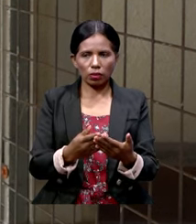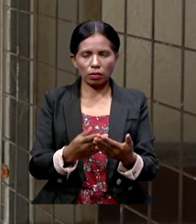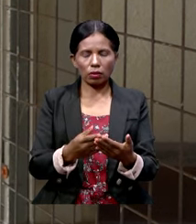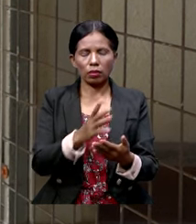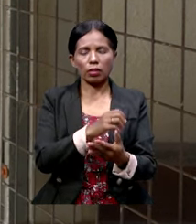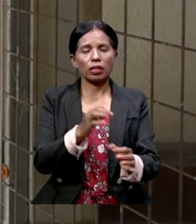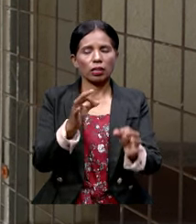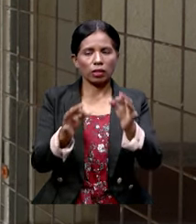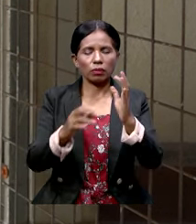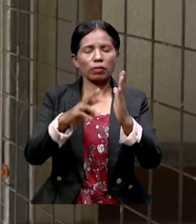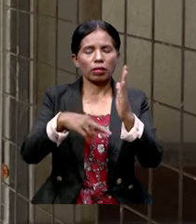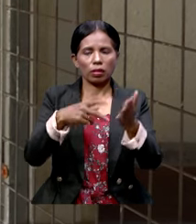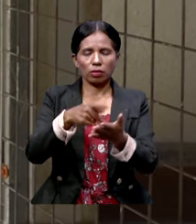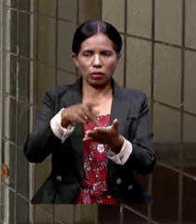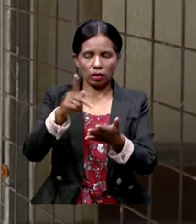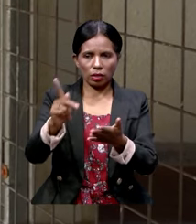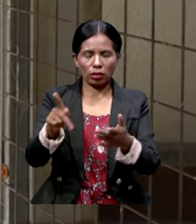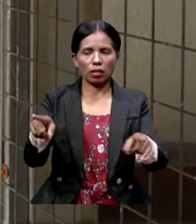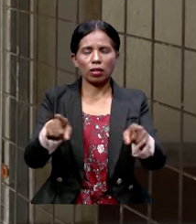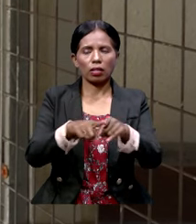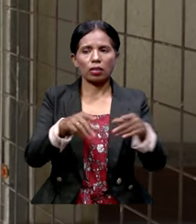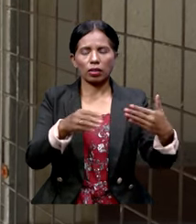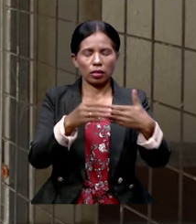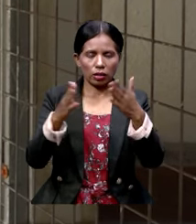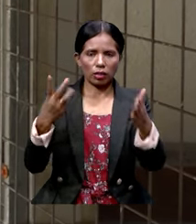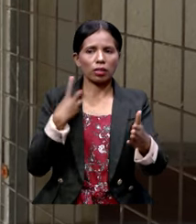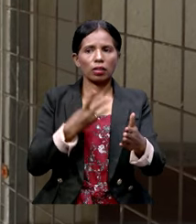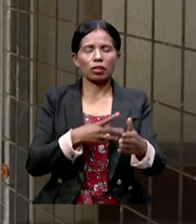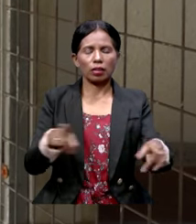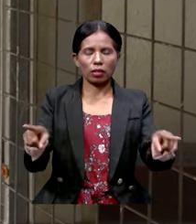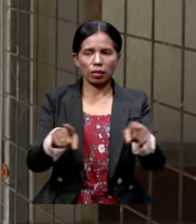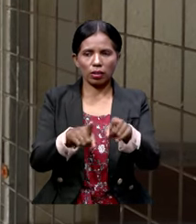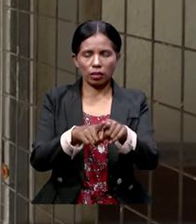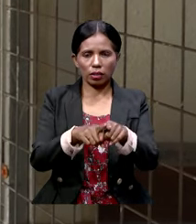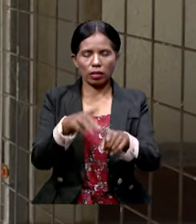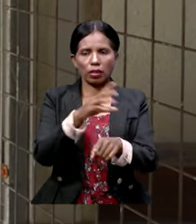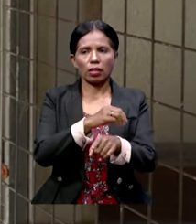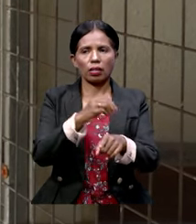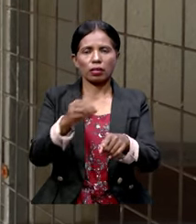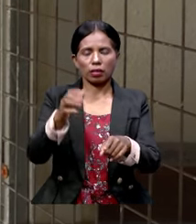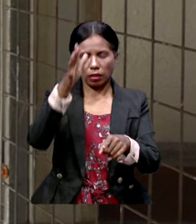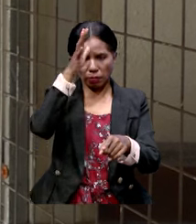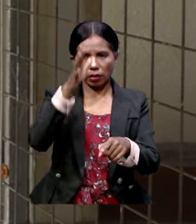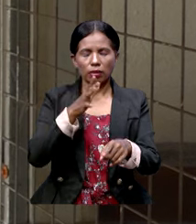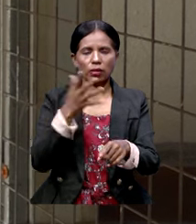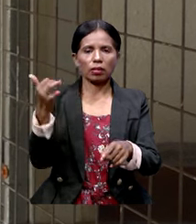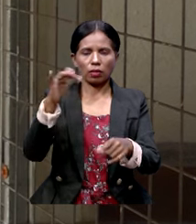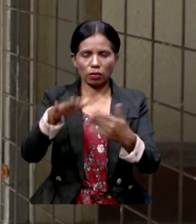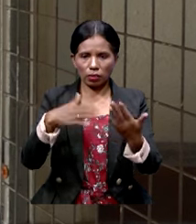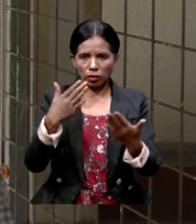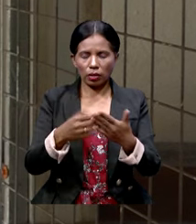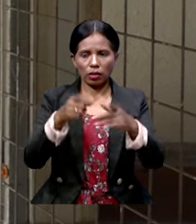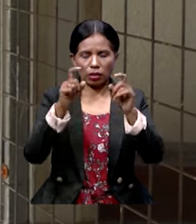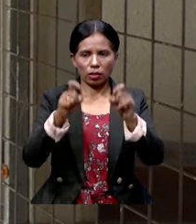karik prosedimen administrasi yang masalah mebe nudar leader ita maksirnya mata dalan ita maksirnya aman ita maksirnya leader